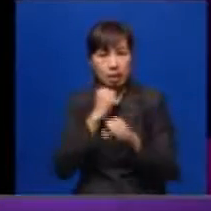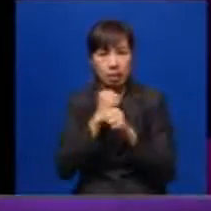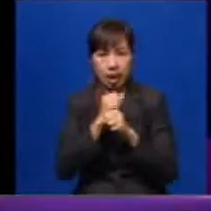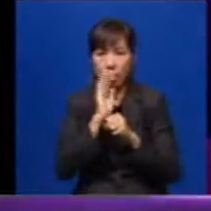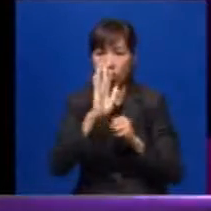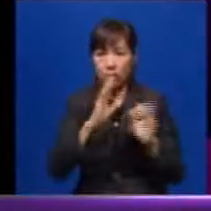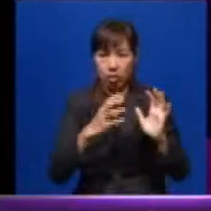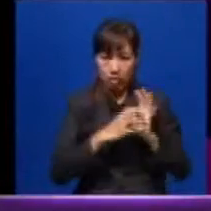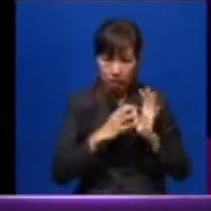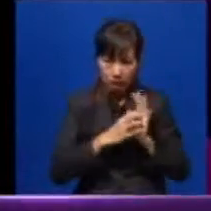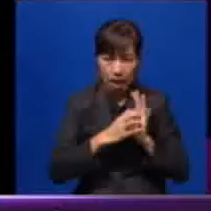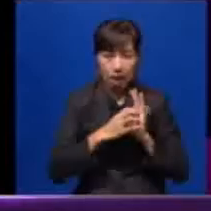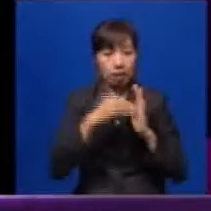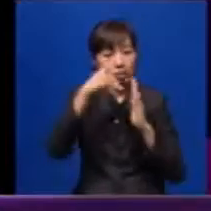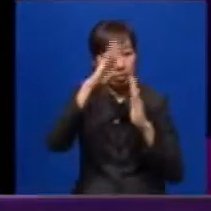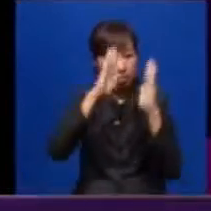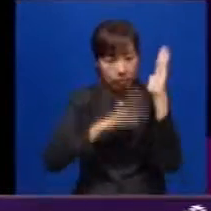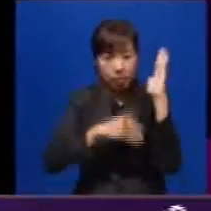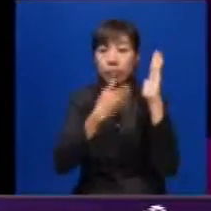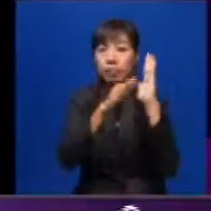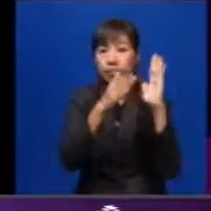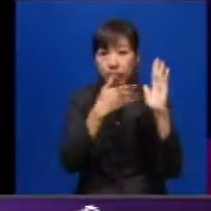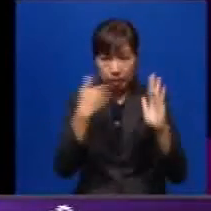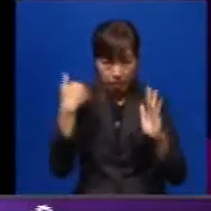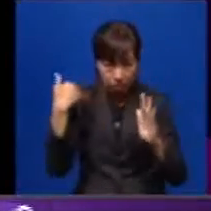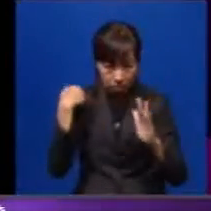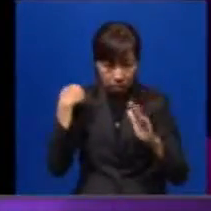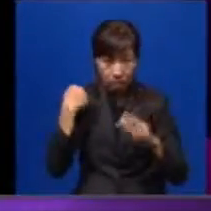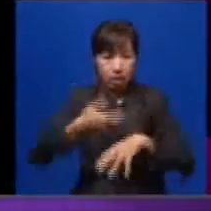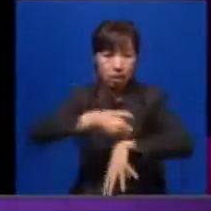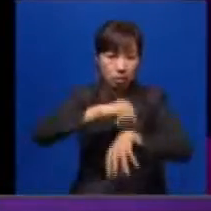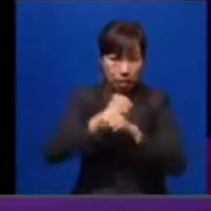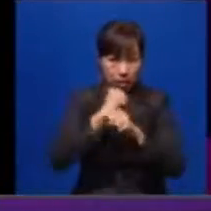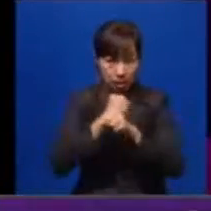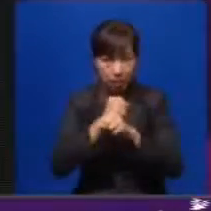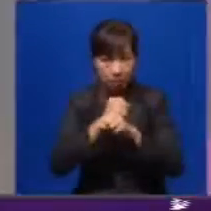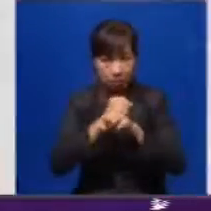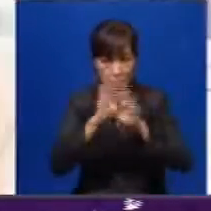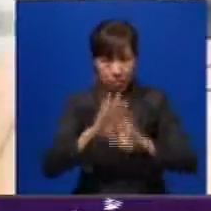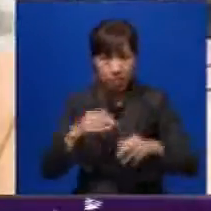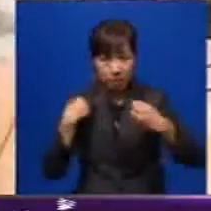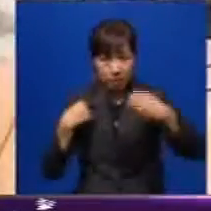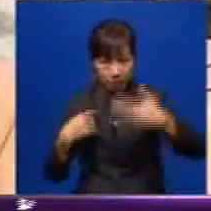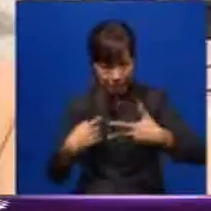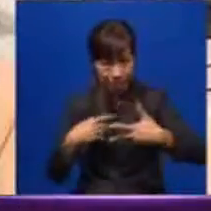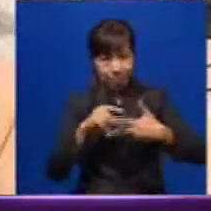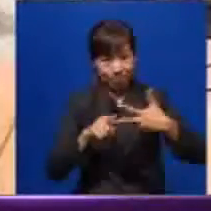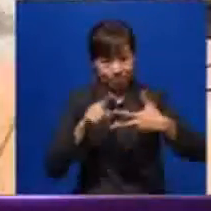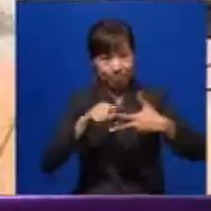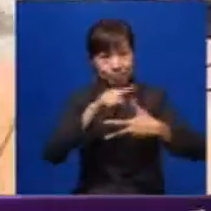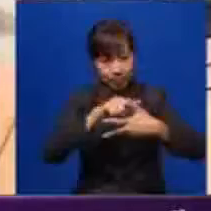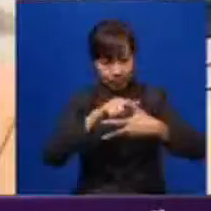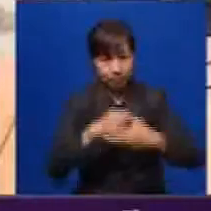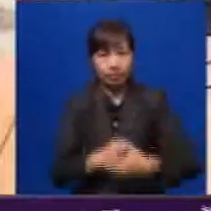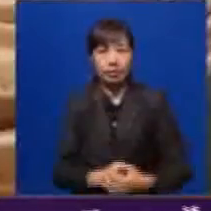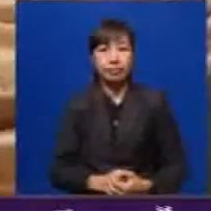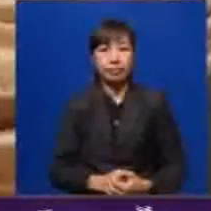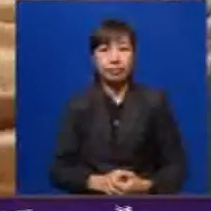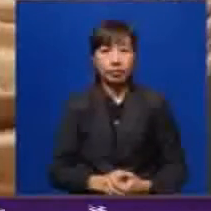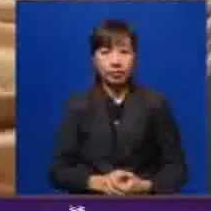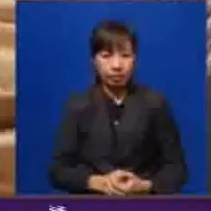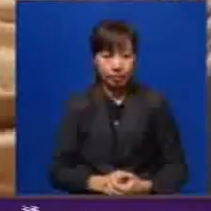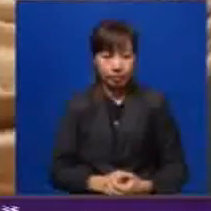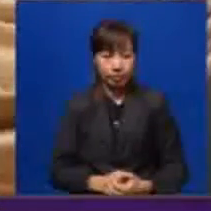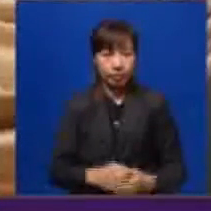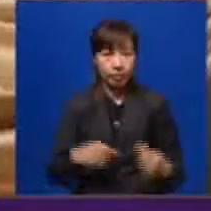กอรมนภาค 1-4โดยมีขั้นตอนการปฏิบัติ 3ขั้นพันเอกบรรพจน์พูนเพียรโฆษก